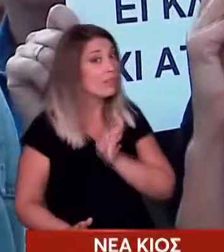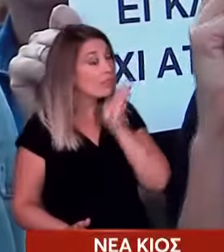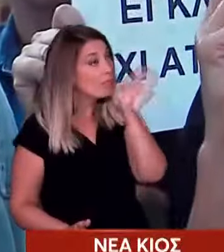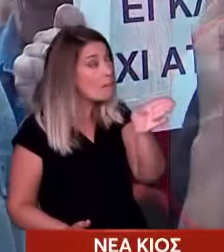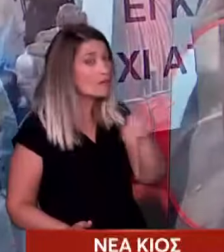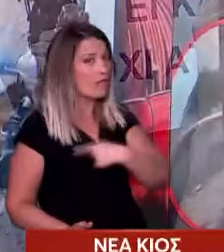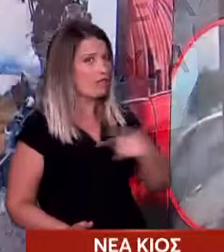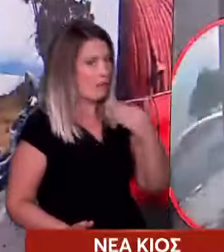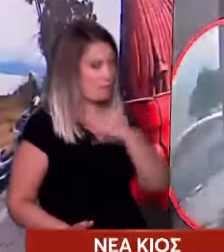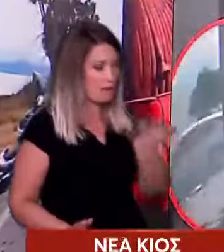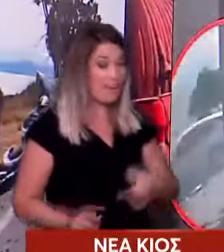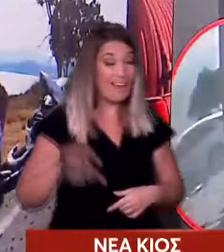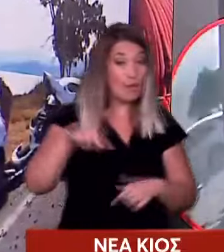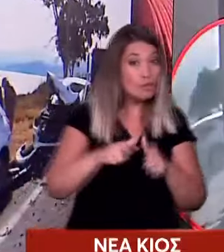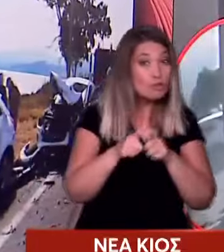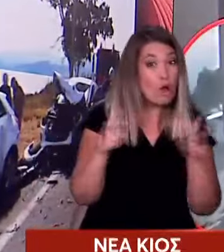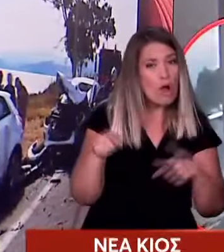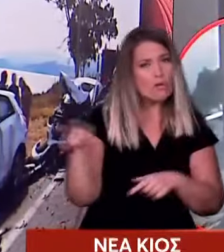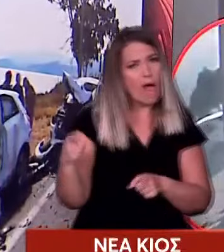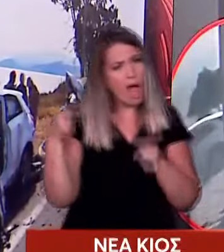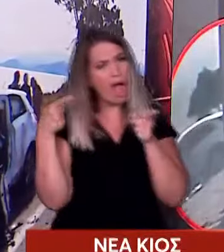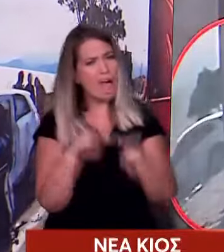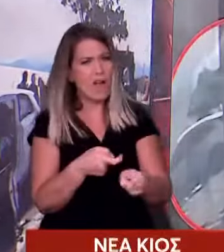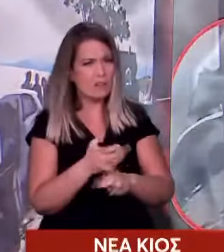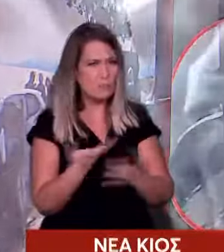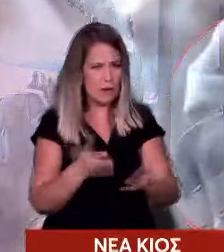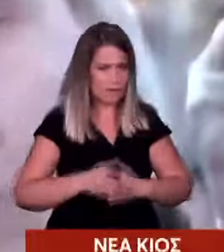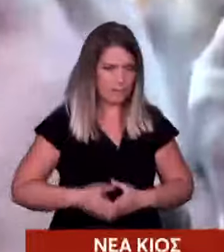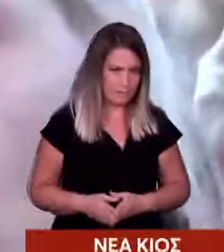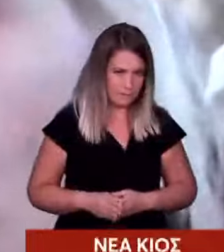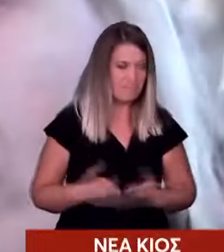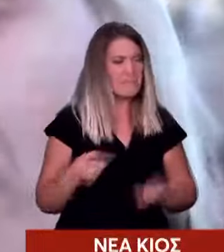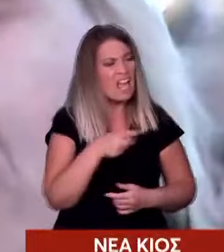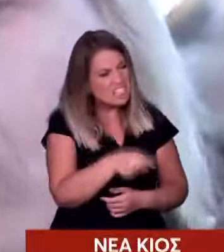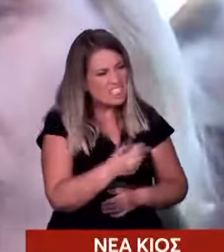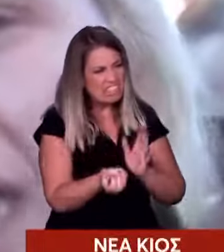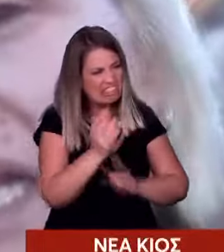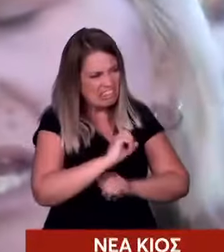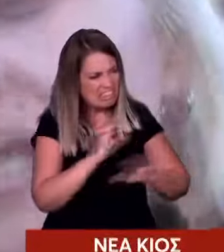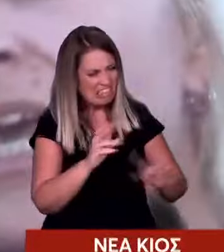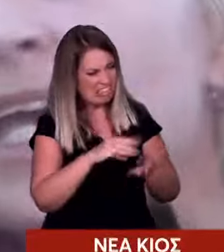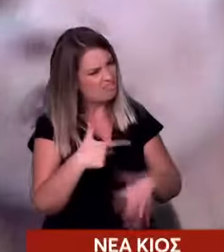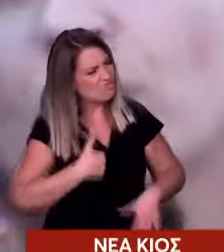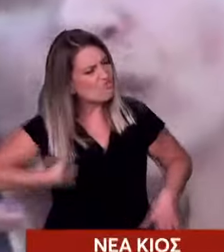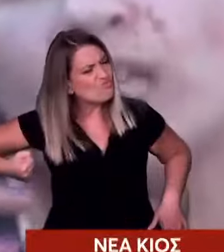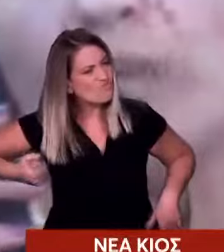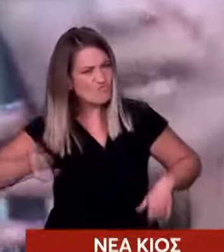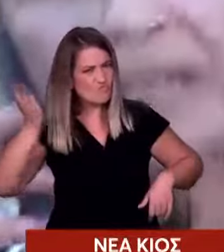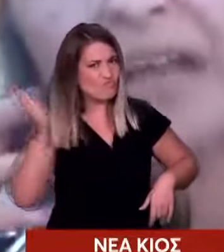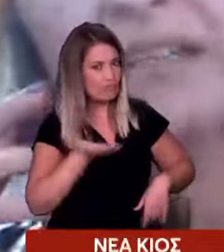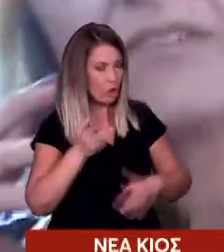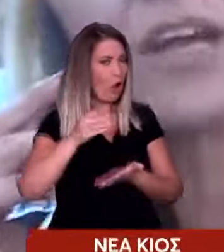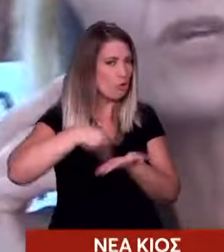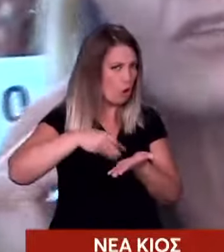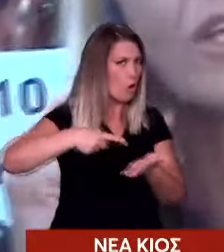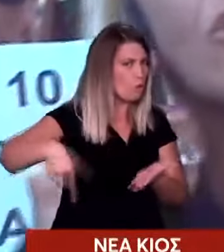παιδί μέσα στο σχολείο, του είπε τα ίδια πράγματα. Κακώς έβαλε αυτό που έβαλε και ότι θα το χτυπήσει, θα το κάνει. Και το αποτέλεσμα